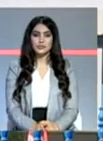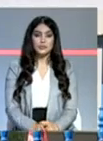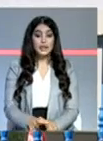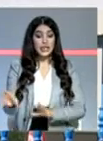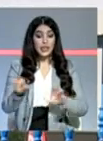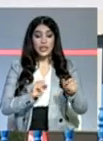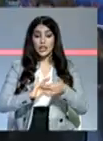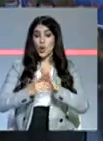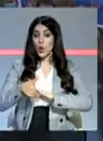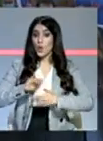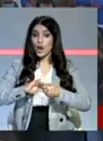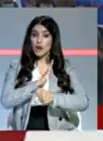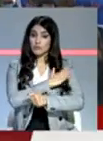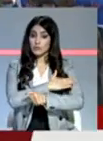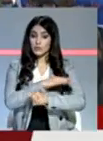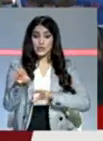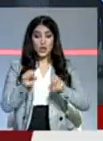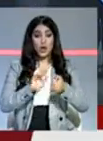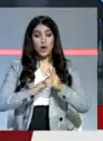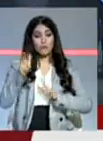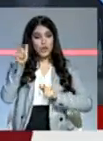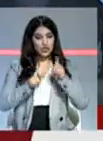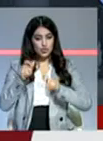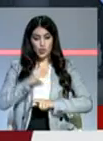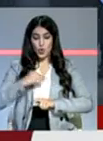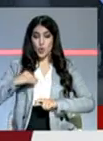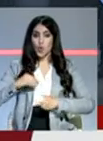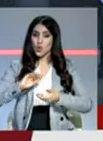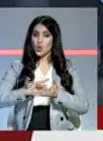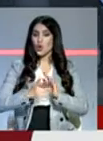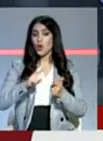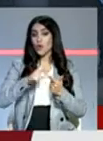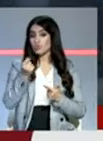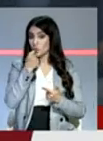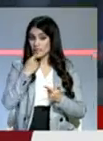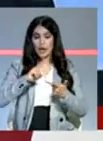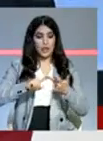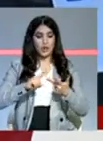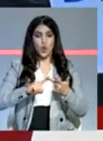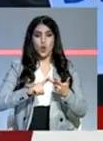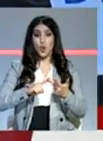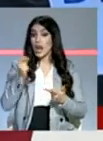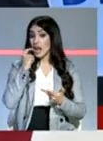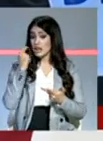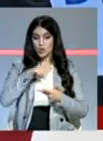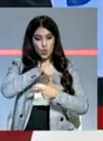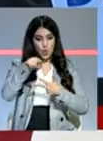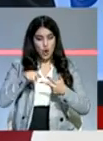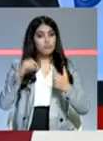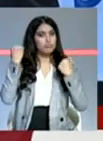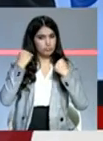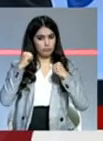بدعوة من الاتحاد العام التونسي للشغل، نفذ الأطباء والصيادلة وأطباء الأسنان في قطاع الصحة العمومية